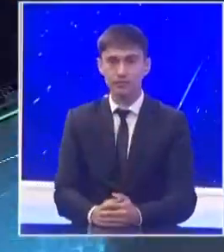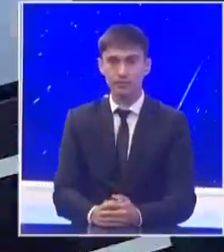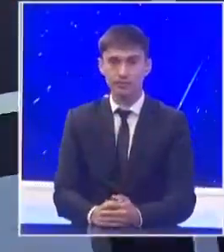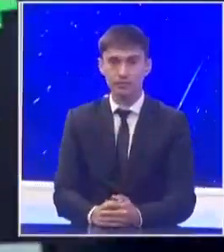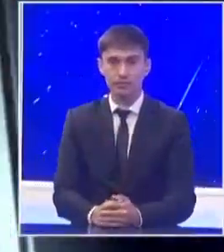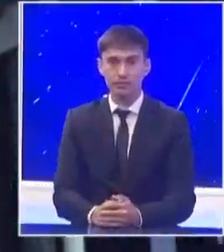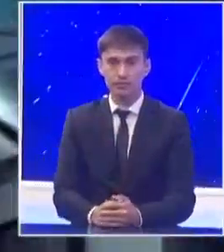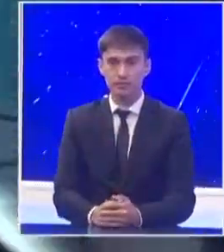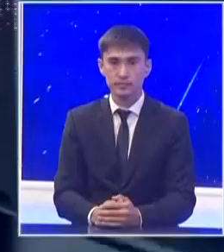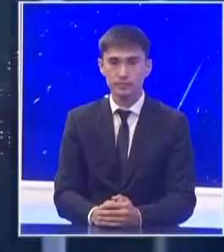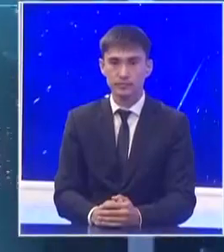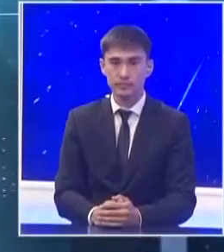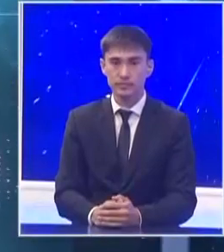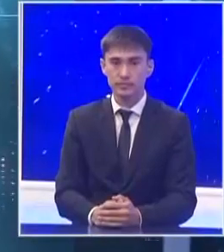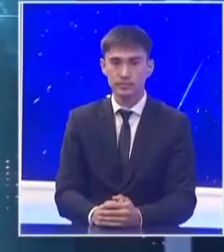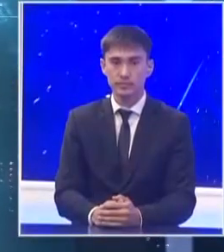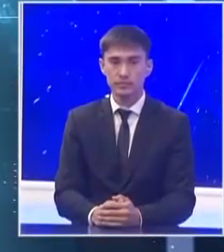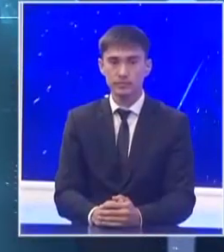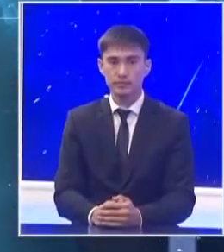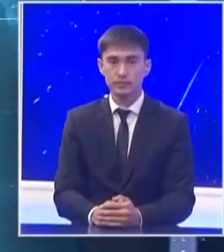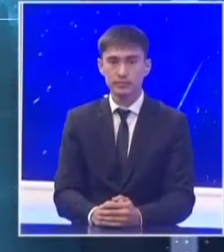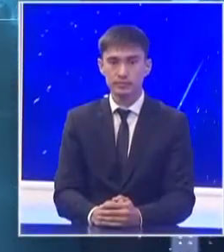Лилия Штогрина, Мадиб Айбулсынов, телеканал ЖТСУ.